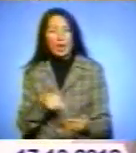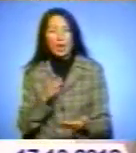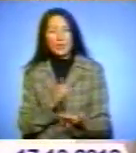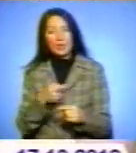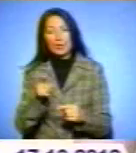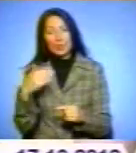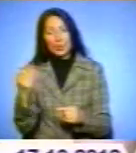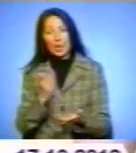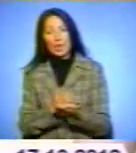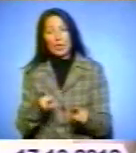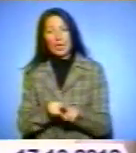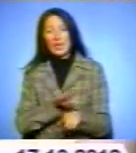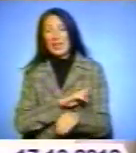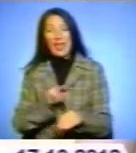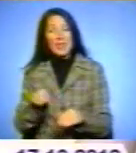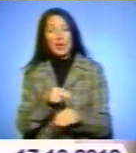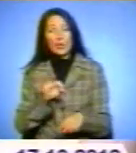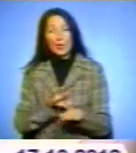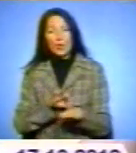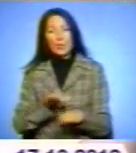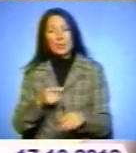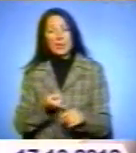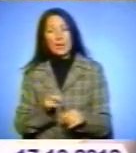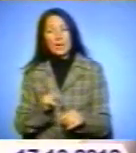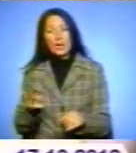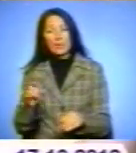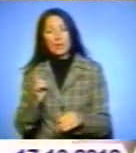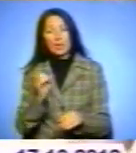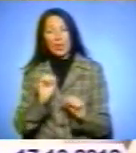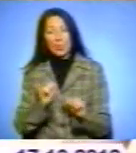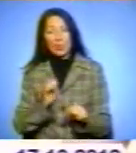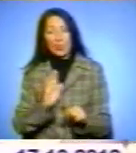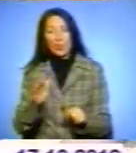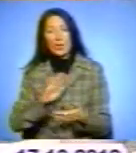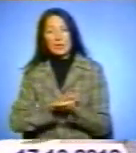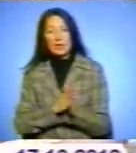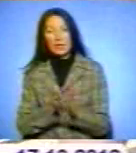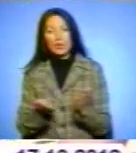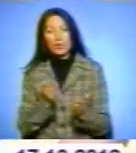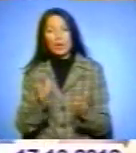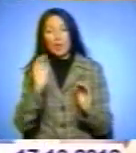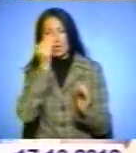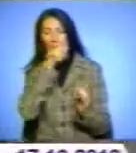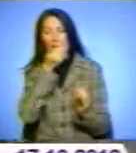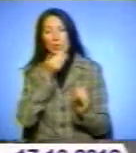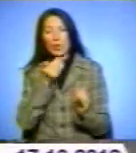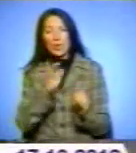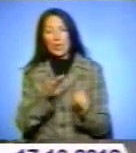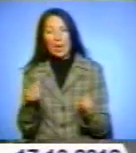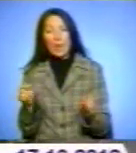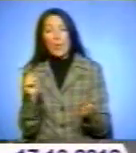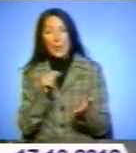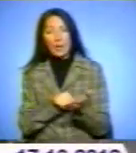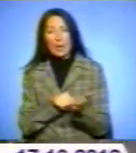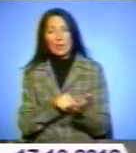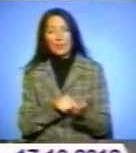невиліковні хвороби, після яких дитини можуть бути такі стани, що навіть в реанімації діти попадають. Лікарі